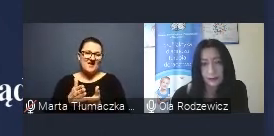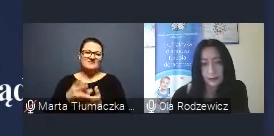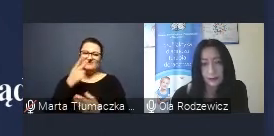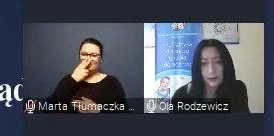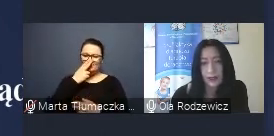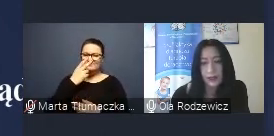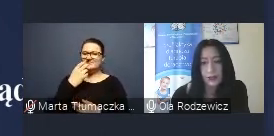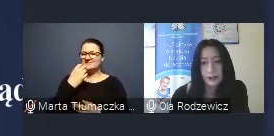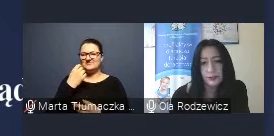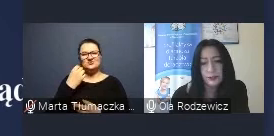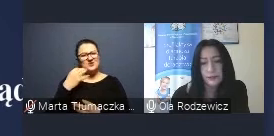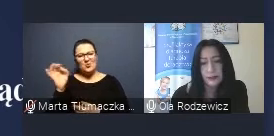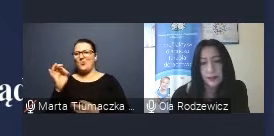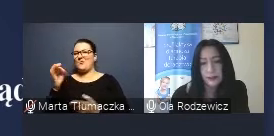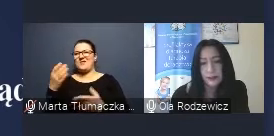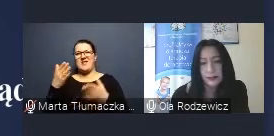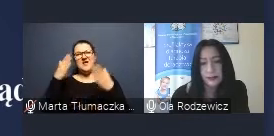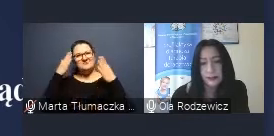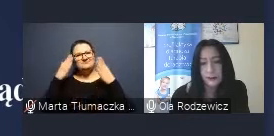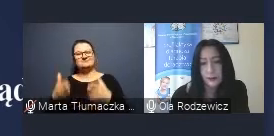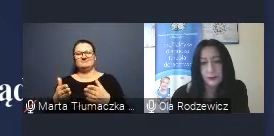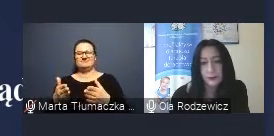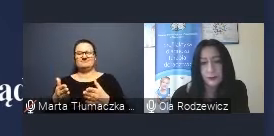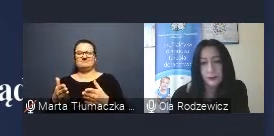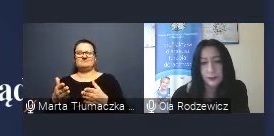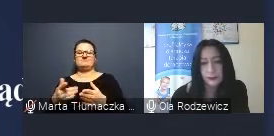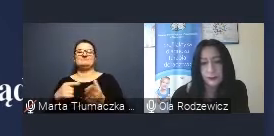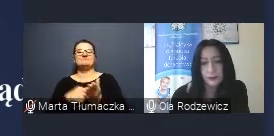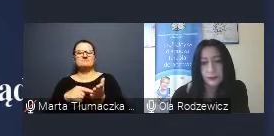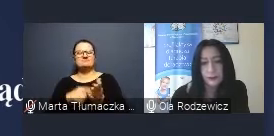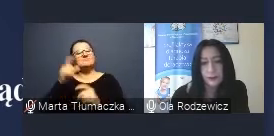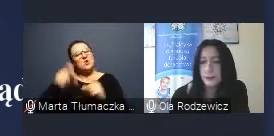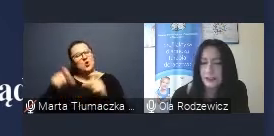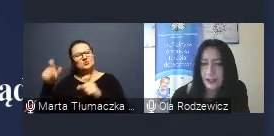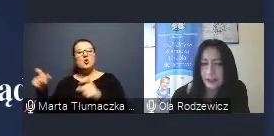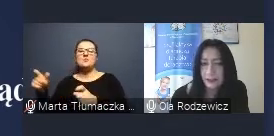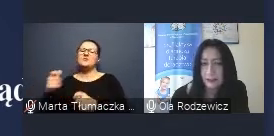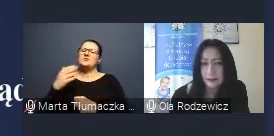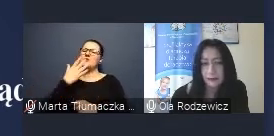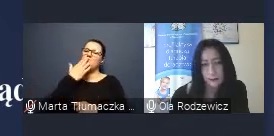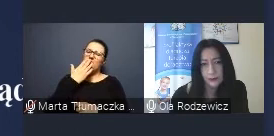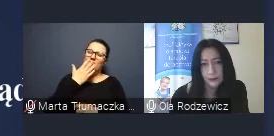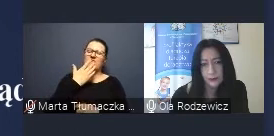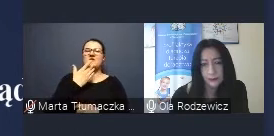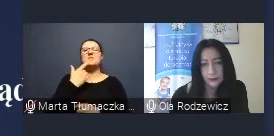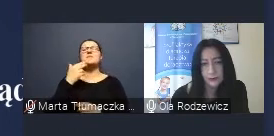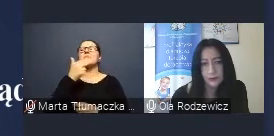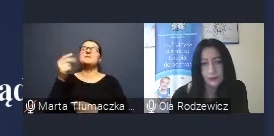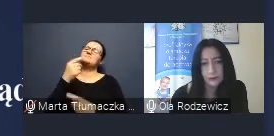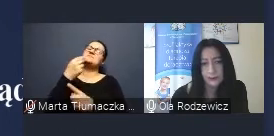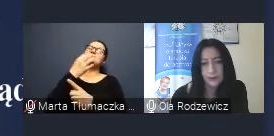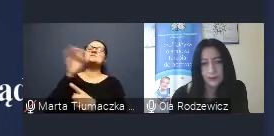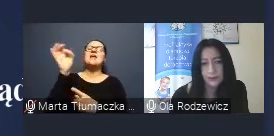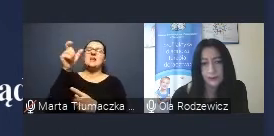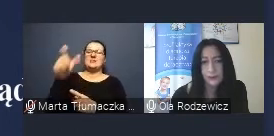dotyka, to, żeby osoby, o których mówimy, specjalne